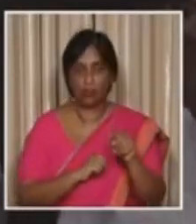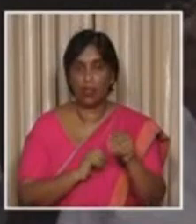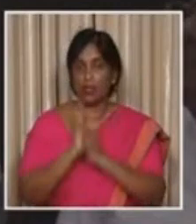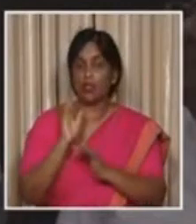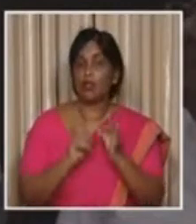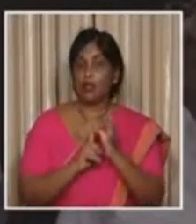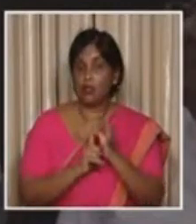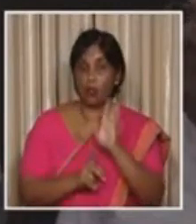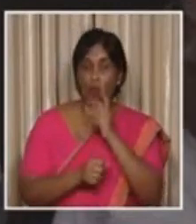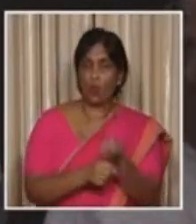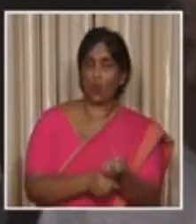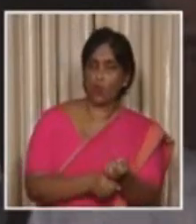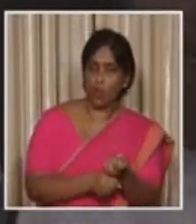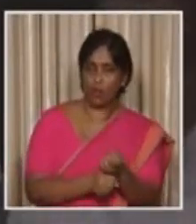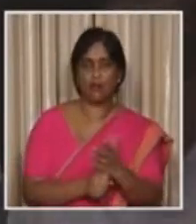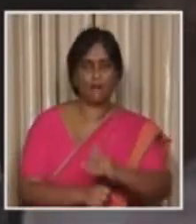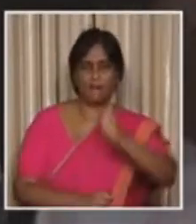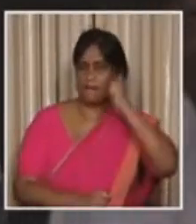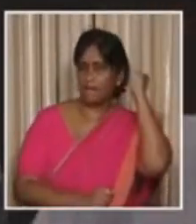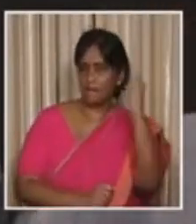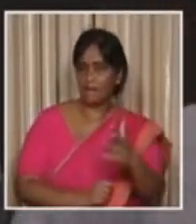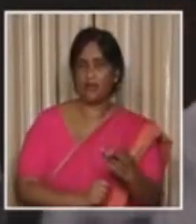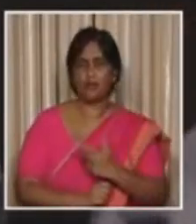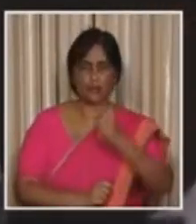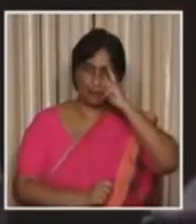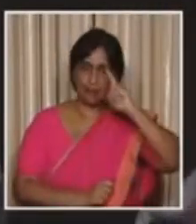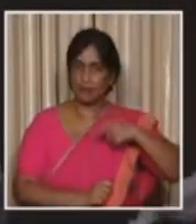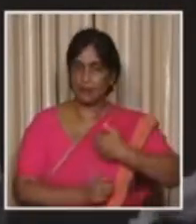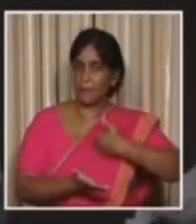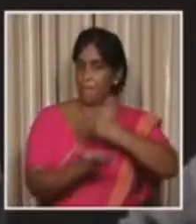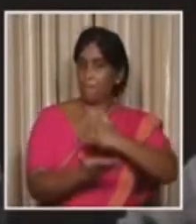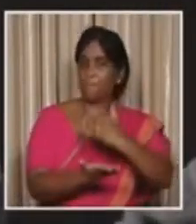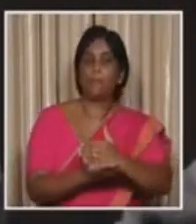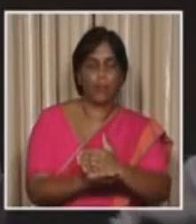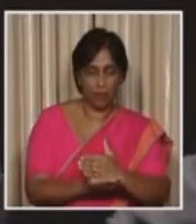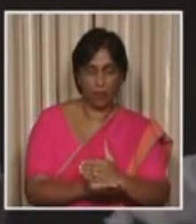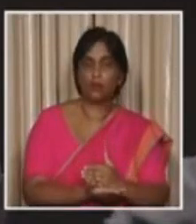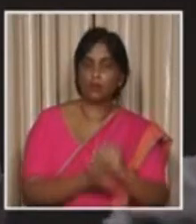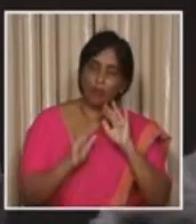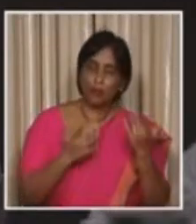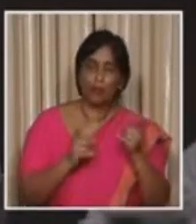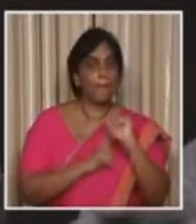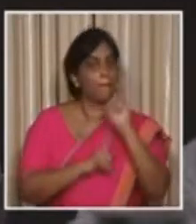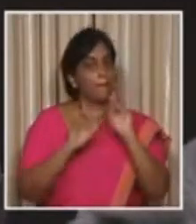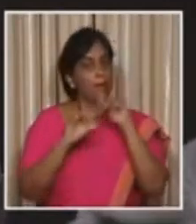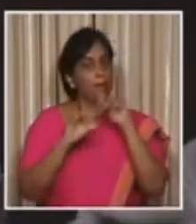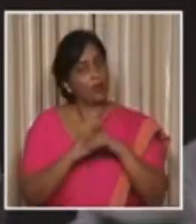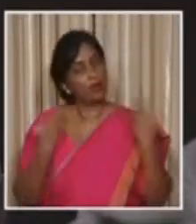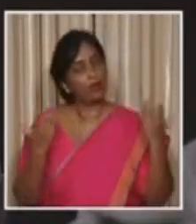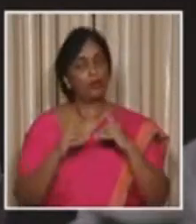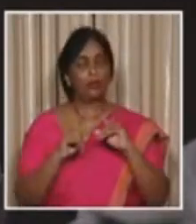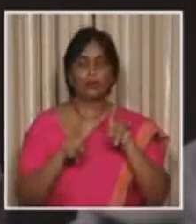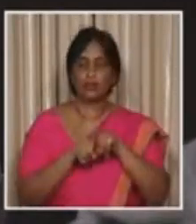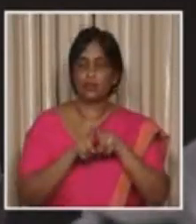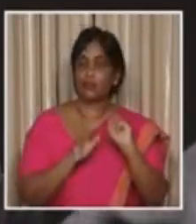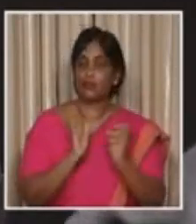ඒ මන්ත්‍රීවරයාට පහර දීම නිඳා කිරීම හෝ හිතාමතා බාධා පැමිණවීම නැතොත් පාර්ලිමේන්තුව හෝ